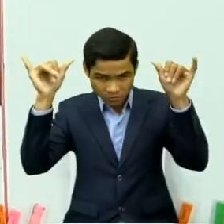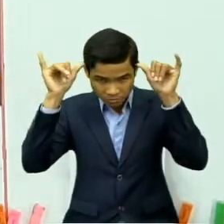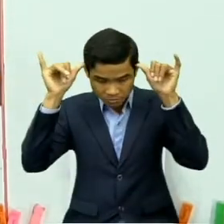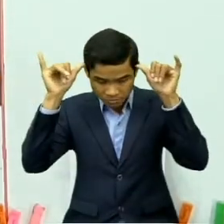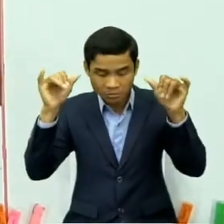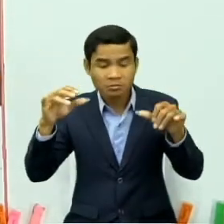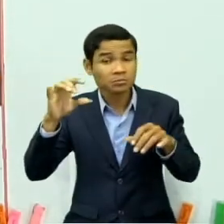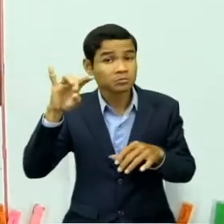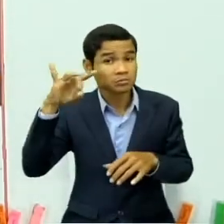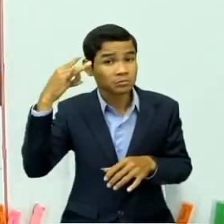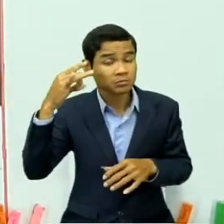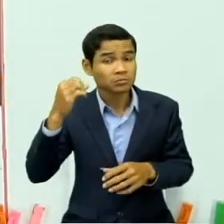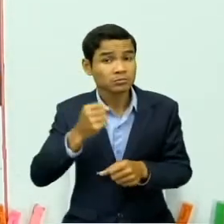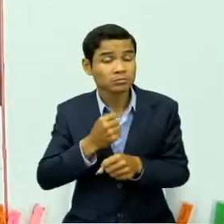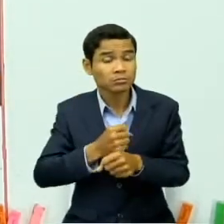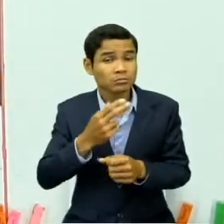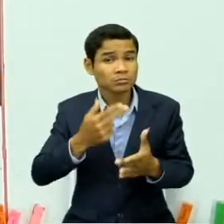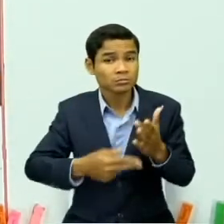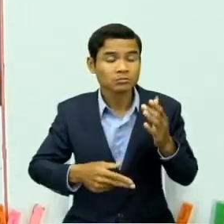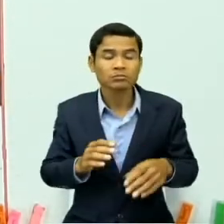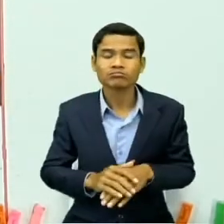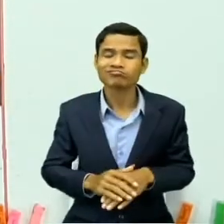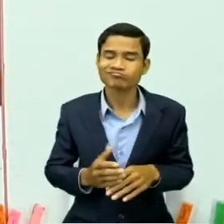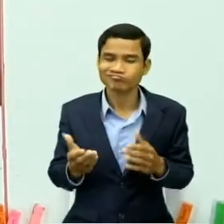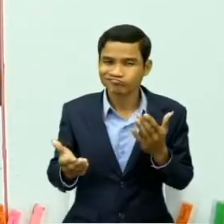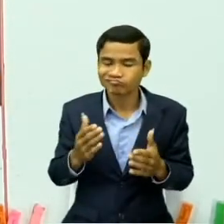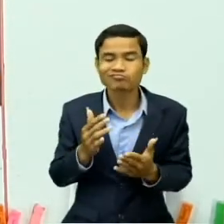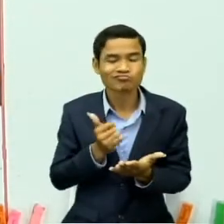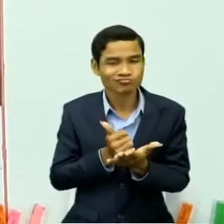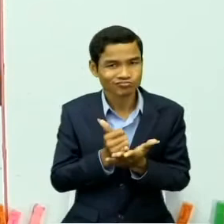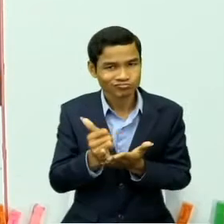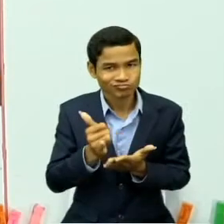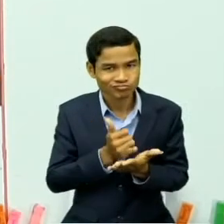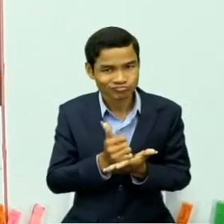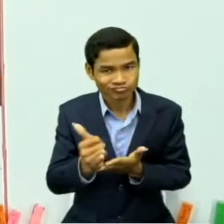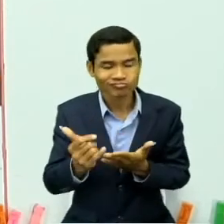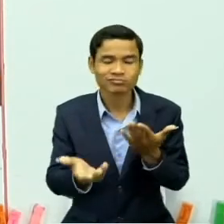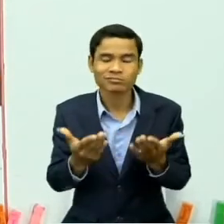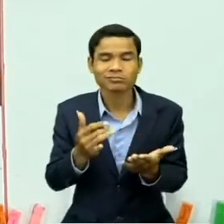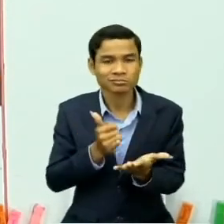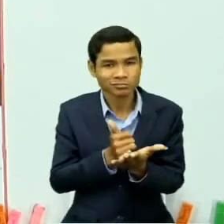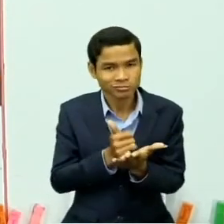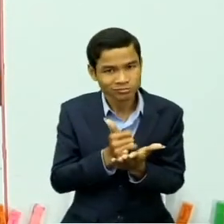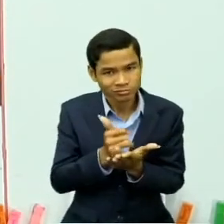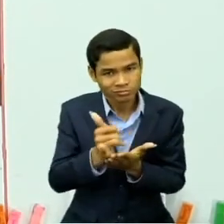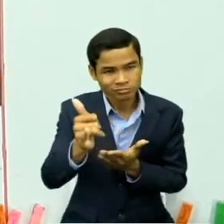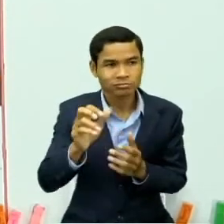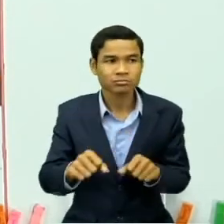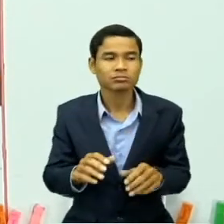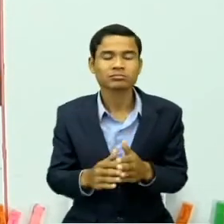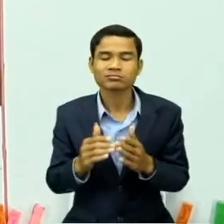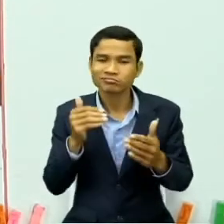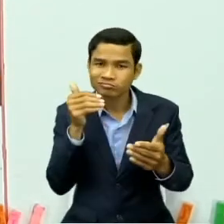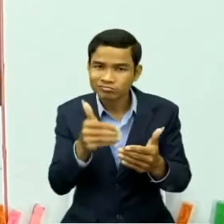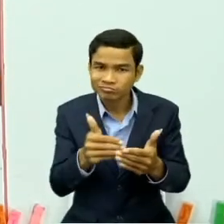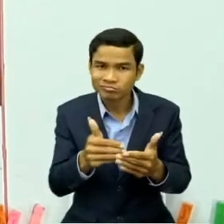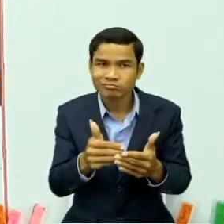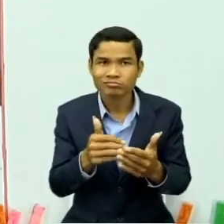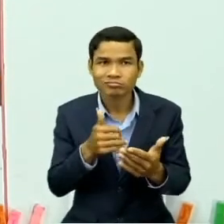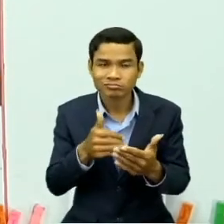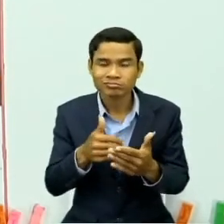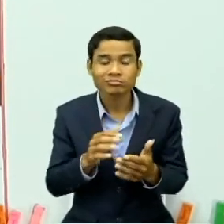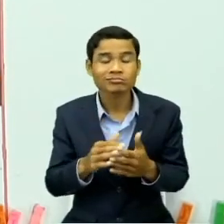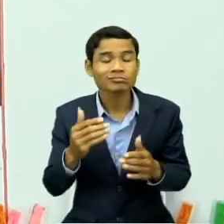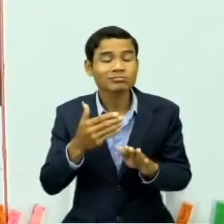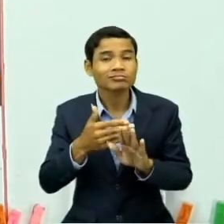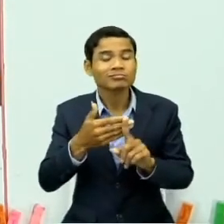thuê ấy con chà bà dịch quạt chúa chúa đấy con nó chà chúa đấy nó có bà ấy con mơ mơ khăn cao